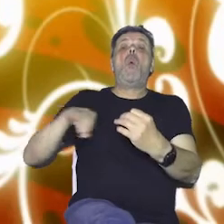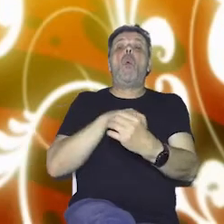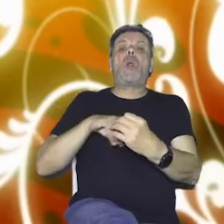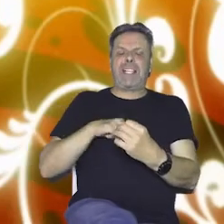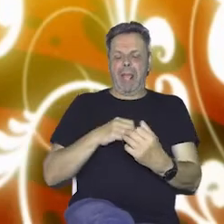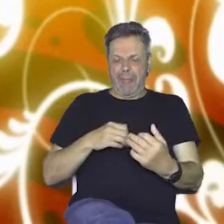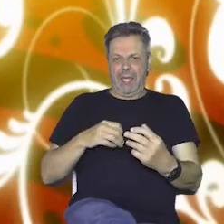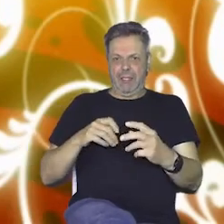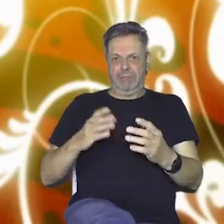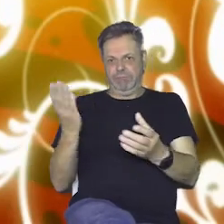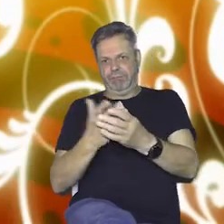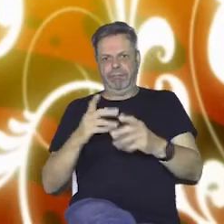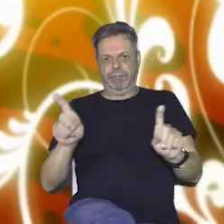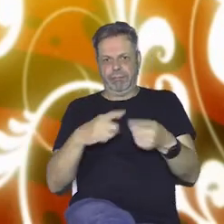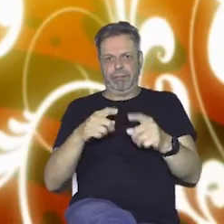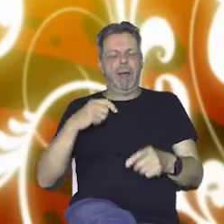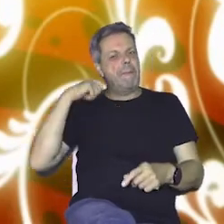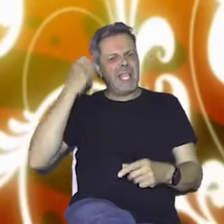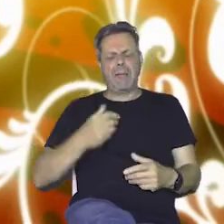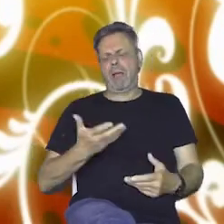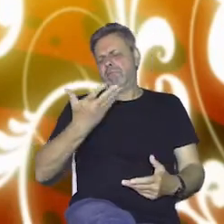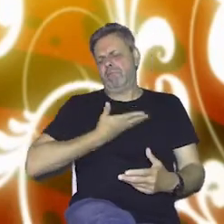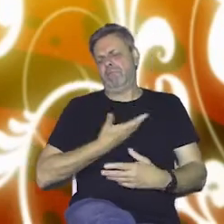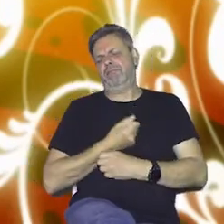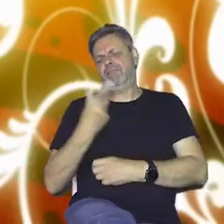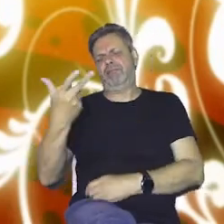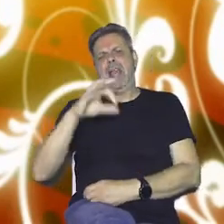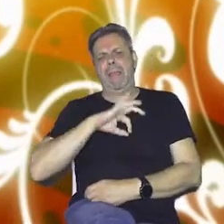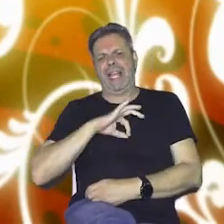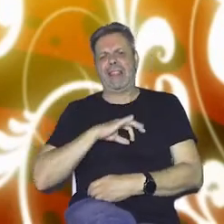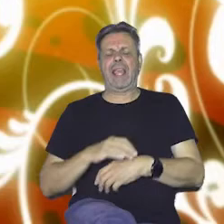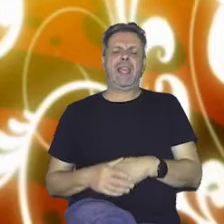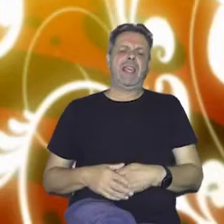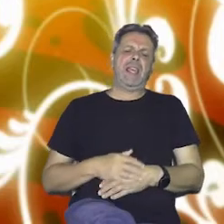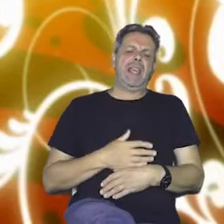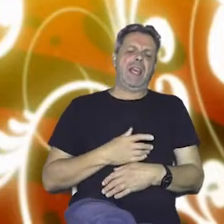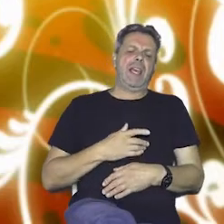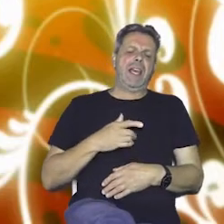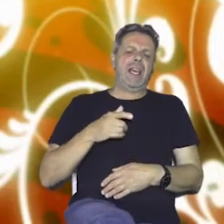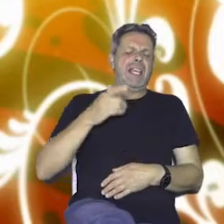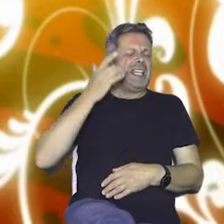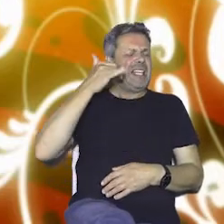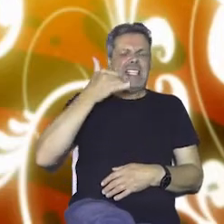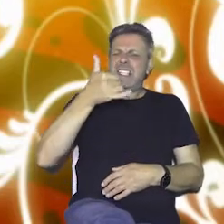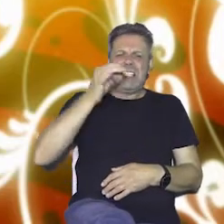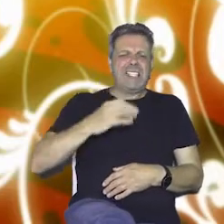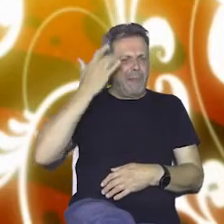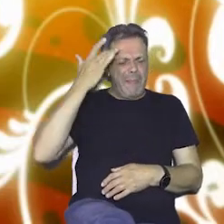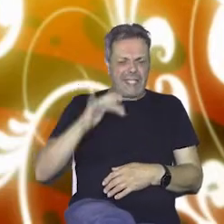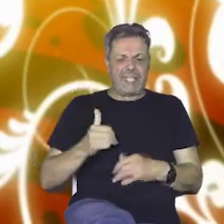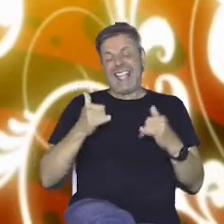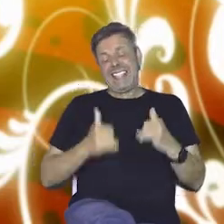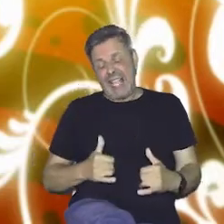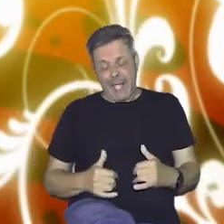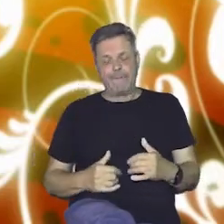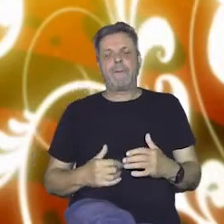uglazbljenih pjesama, dobitnik mnogih nagrada. Ne zaboravite, sigurno ne znate, Sad ne znate,